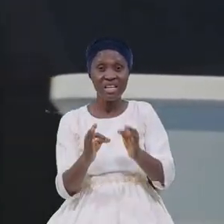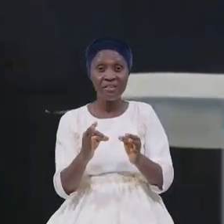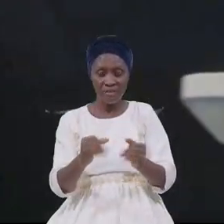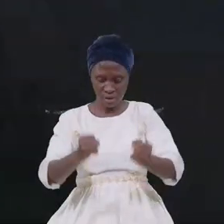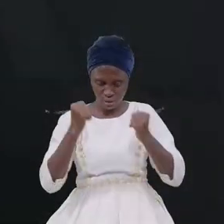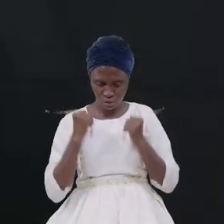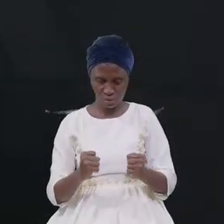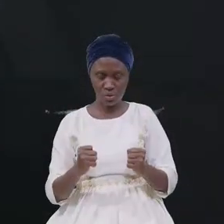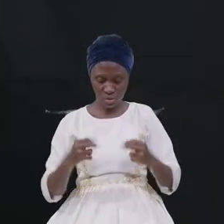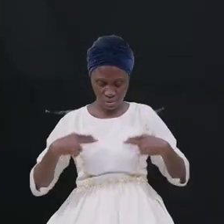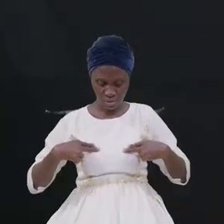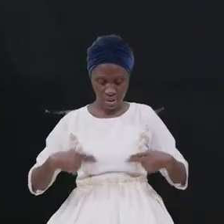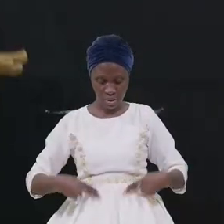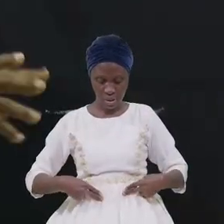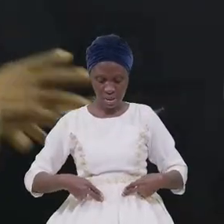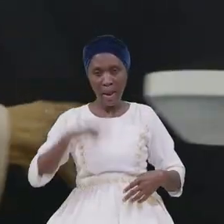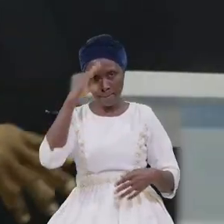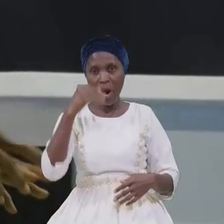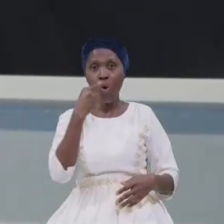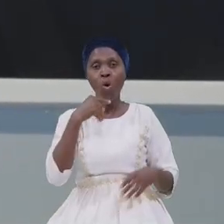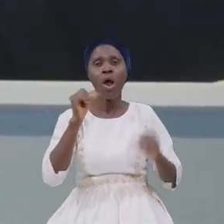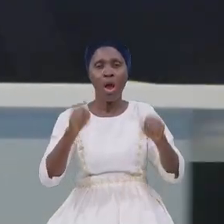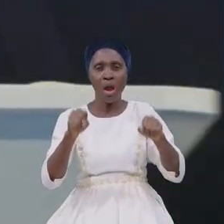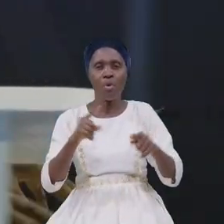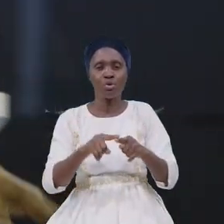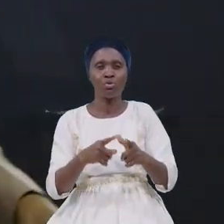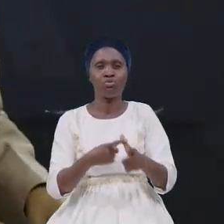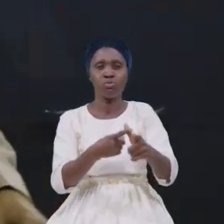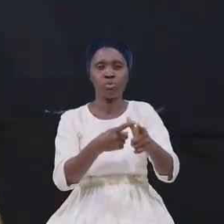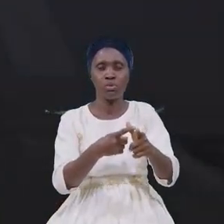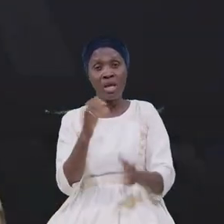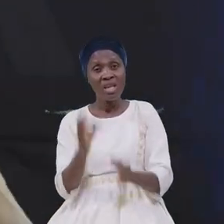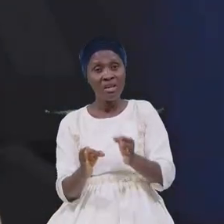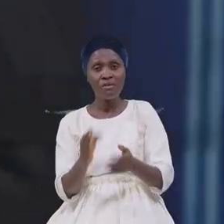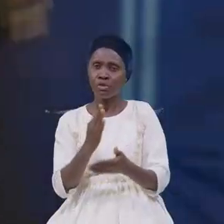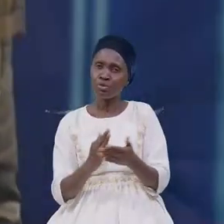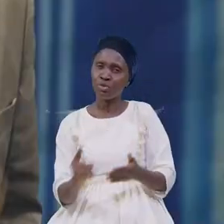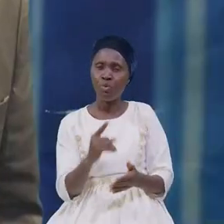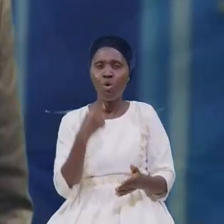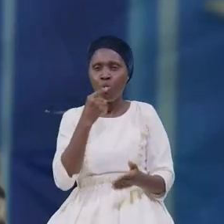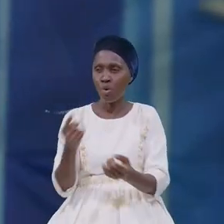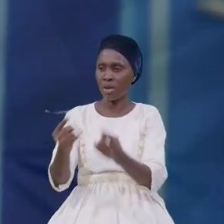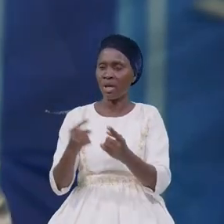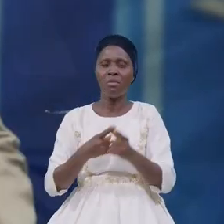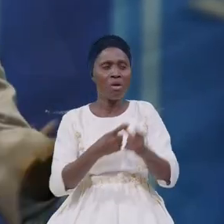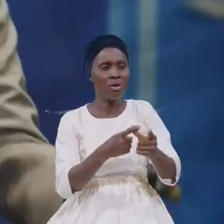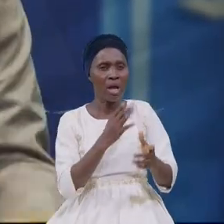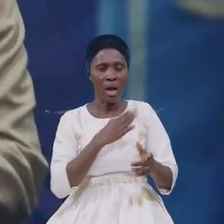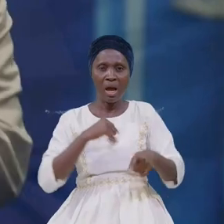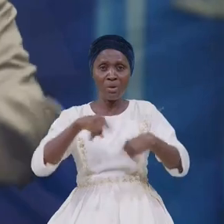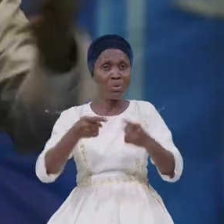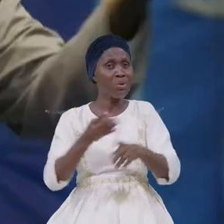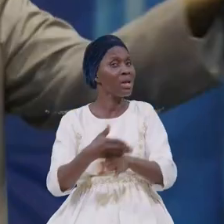si l'homme fort, en mesure de courir, si quelqu'un qui est